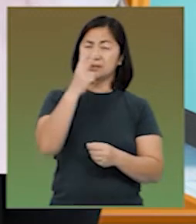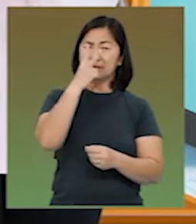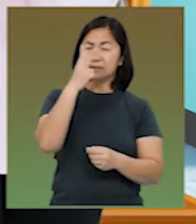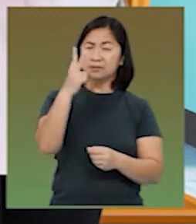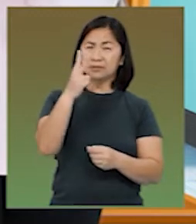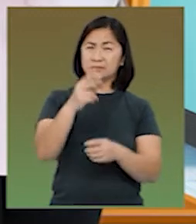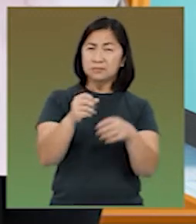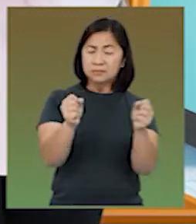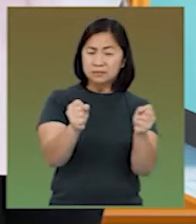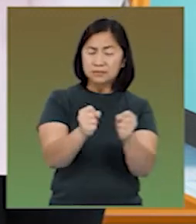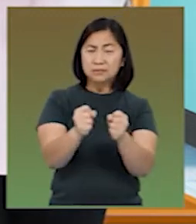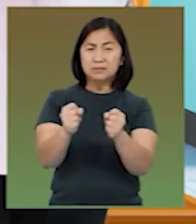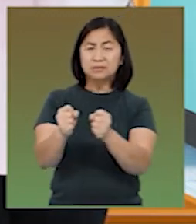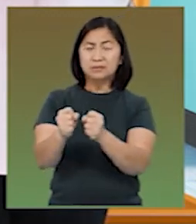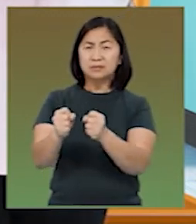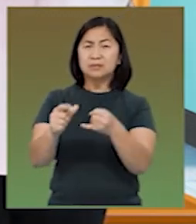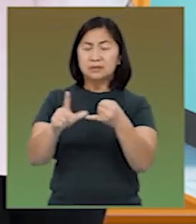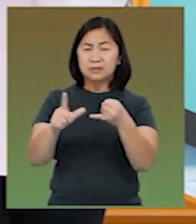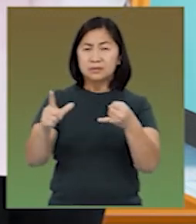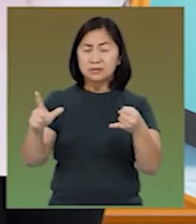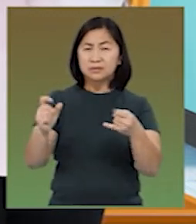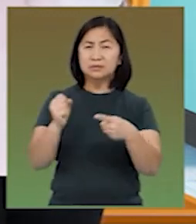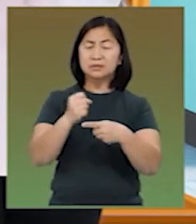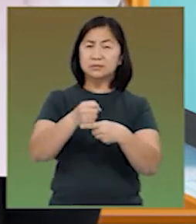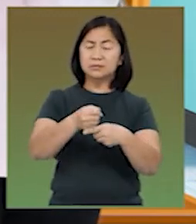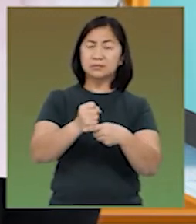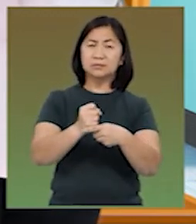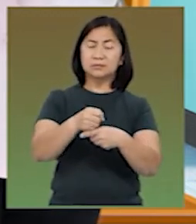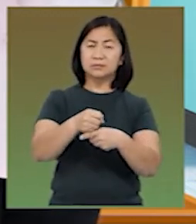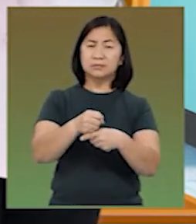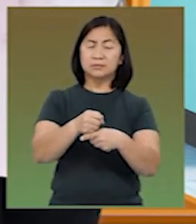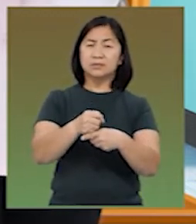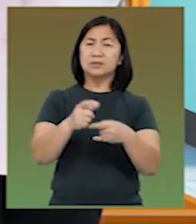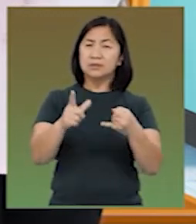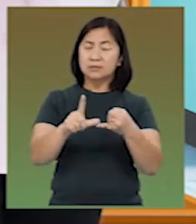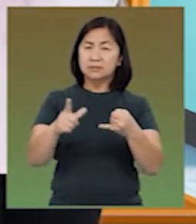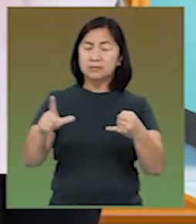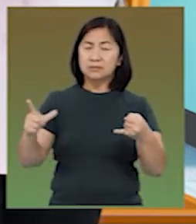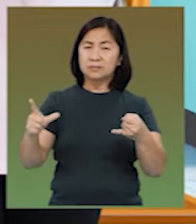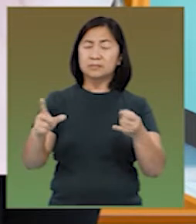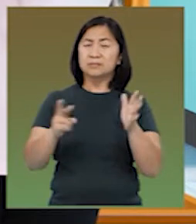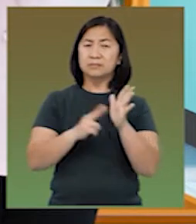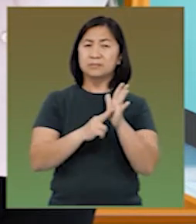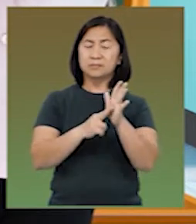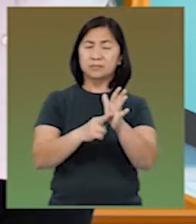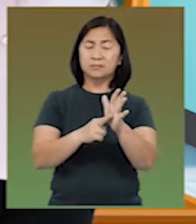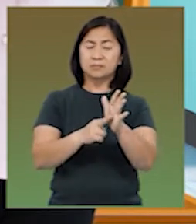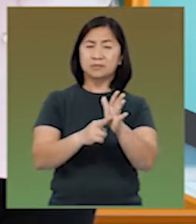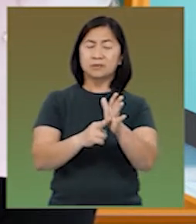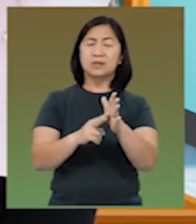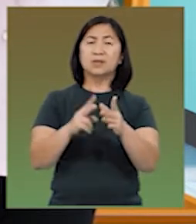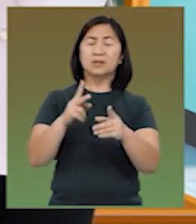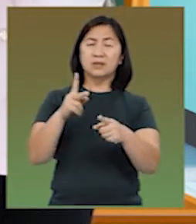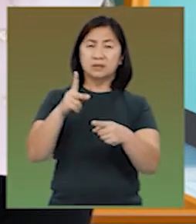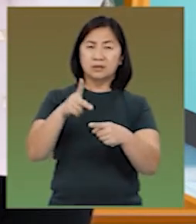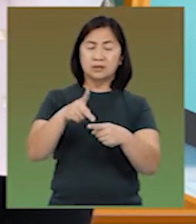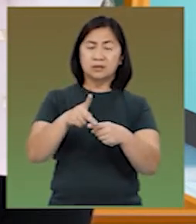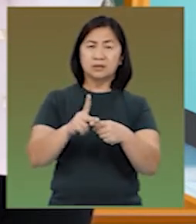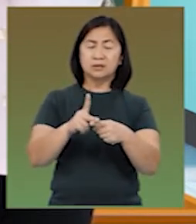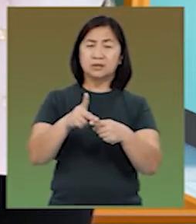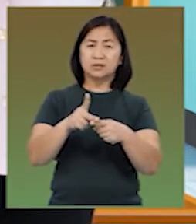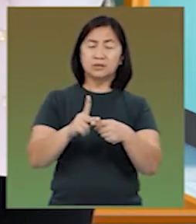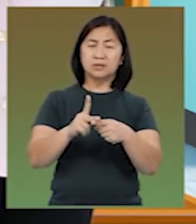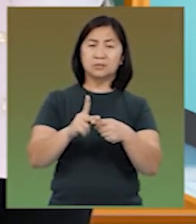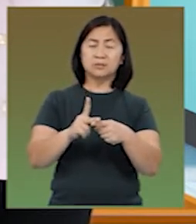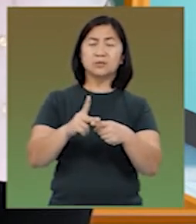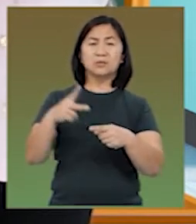Mapapansin ng mga maliliit na guhit sa scale. Ang mga guhit sa scale represents kilograms or